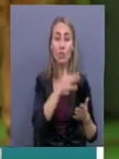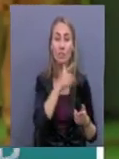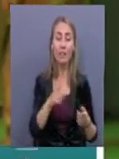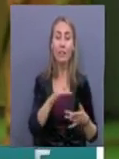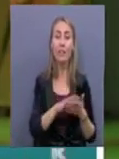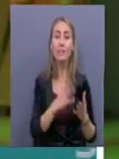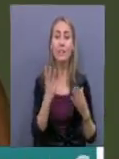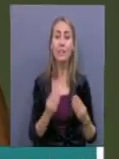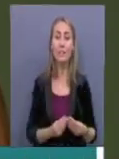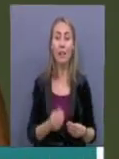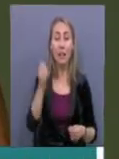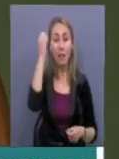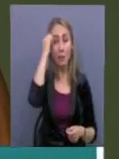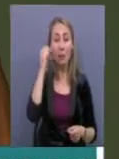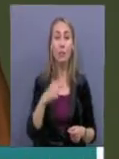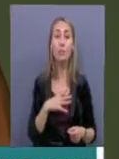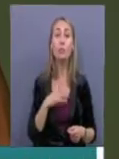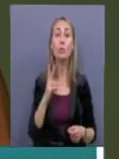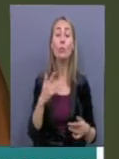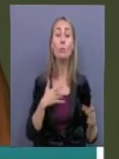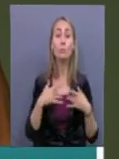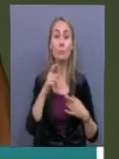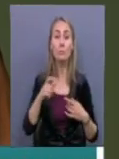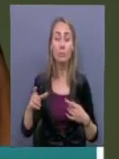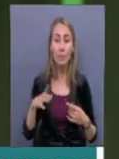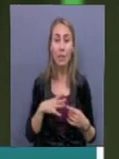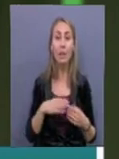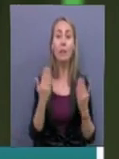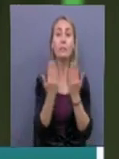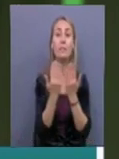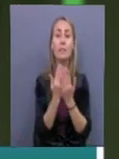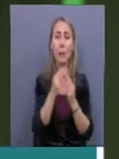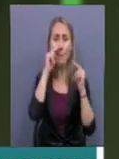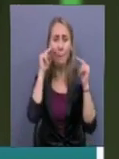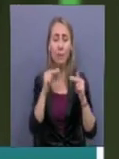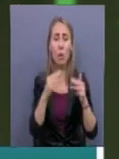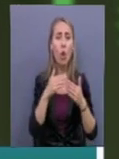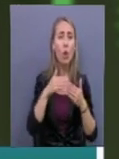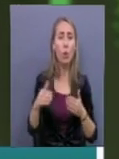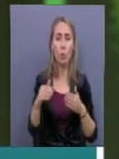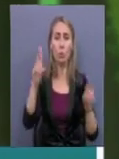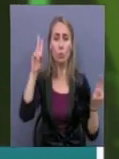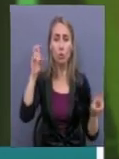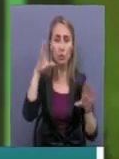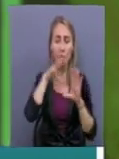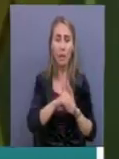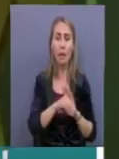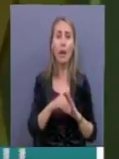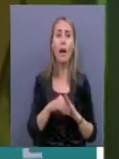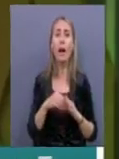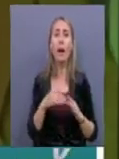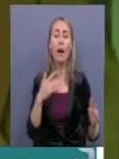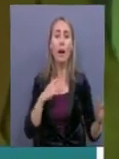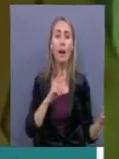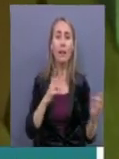Хусайынов атындағы Қазақ музыкалық драма театрының ұжымы мамыр айының аяғында Башқұртстанның Уфа қаласында өткен Туғанлық атты 7-ші халықаралық түркі тілдес